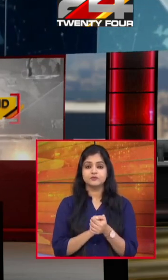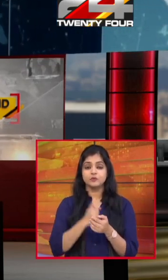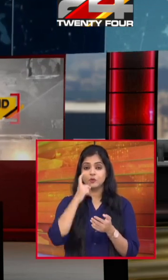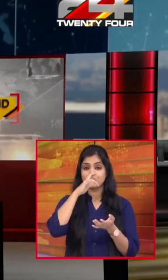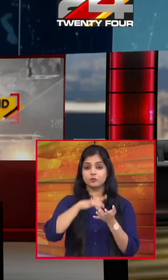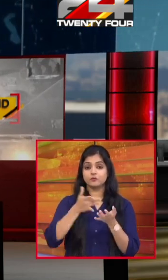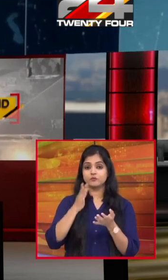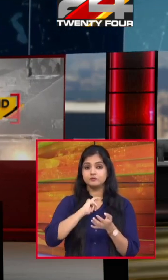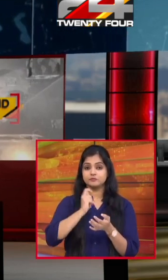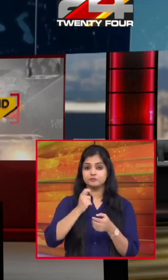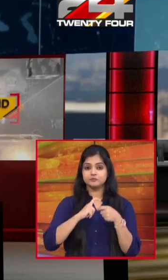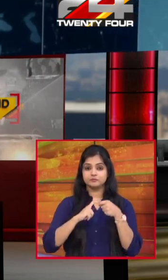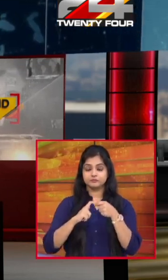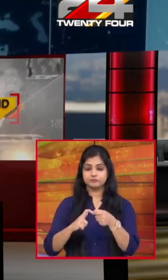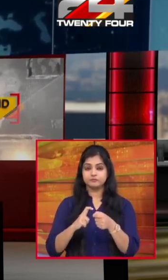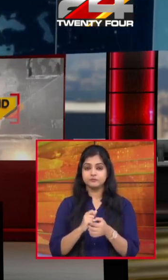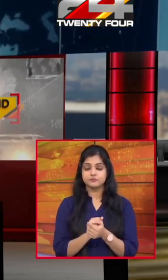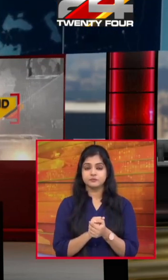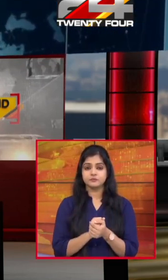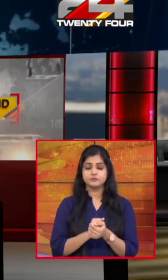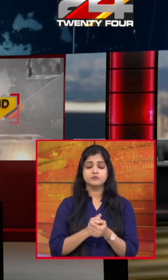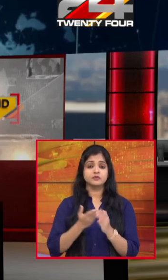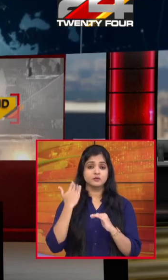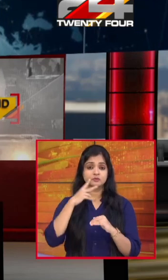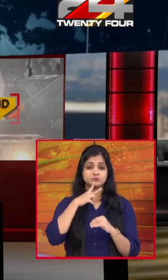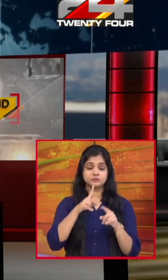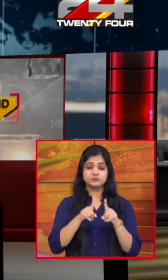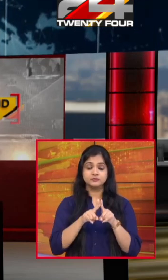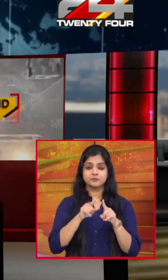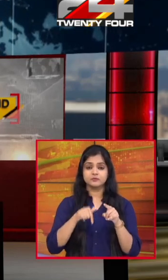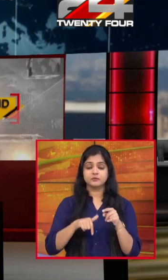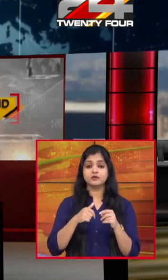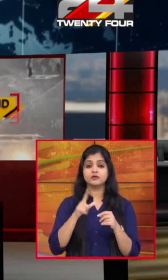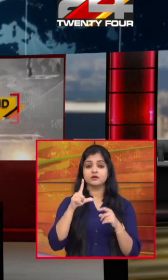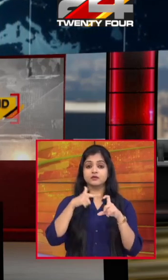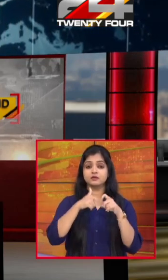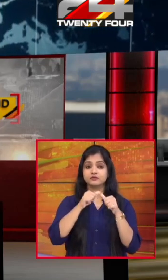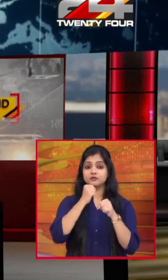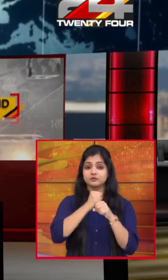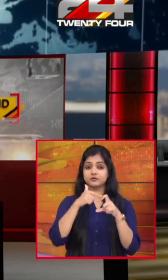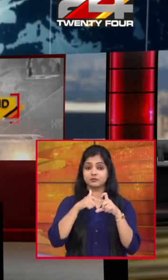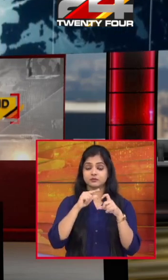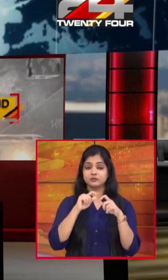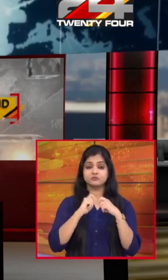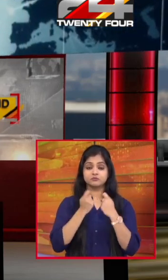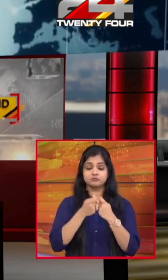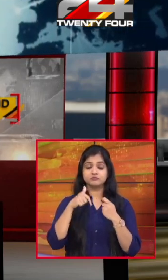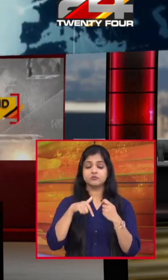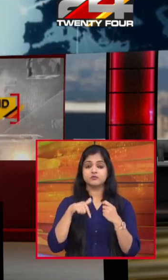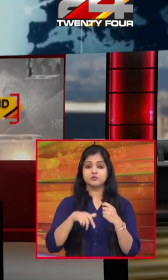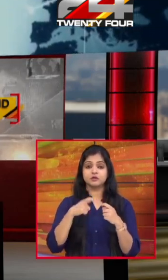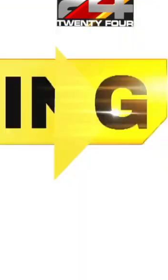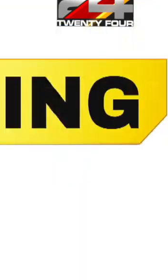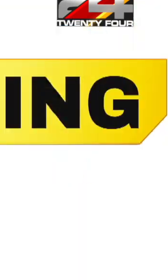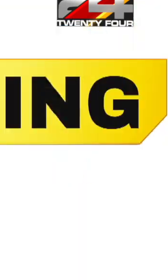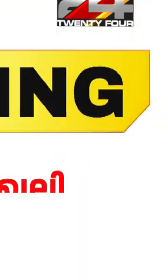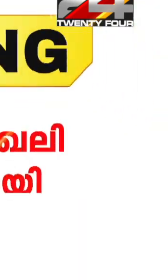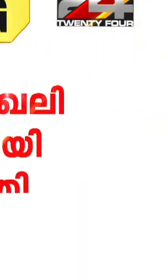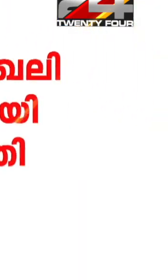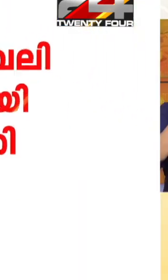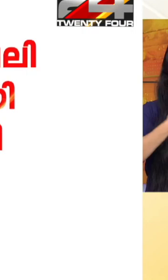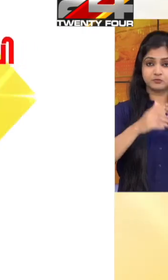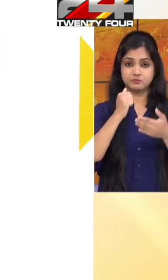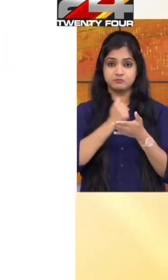നിന്ന് അർജുൻ മട്ടന്നൂർ ചേരുന്നുണ്ട്. അർജുൻ, നേരത്തെ സൂചിപ്പിച്ചതുപോലെ തന്നെ ഈ ലീഗ് നേതൃത്വം ഉൾപ്പെടെ കെ എം ഷാജിയിൽ നിന്ന് വിശദീകരണം തേടിയിരുന്നു. ഇതിനിടെയാണല്ലോ കൂടിക്കാഴ്ച.